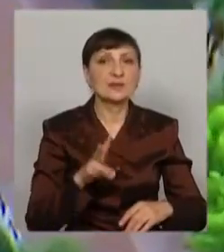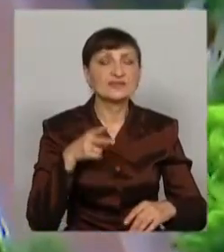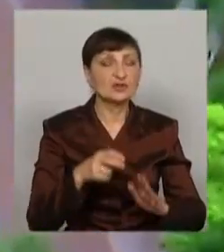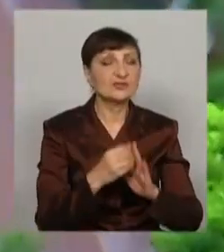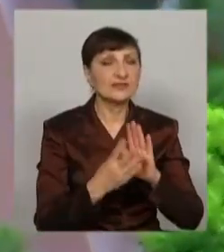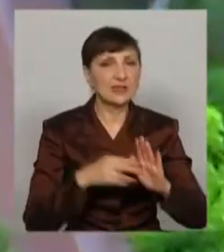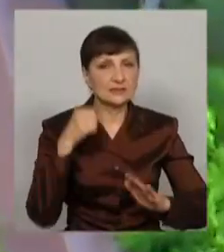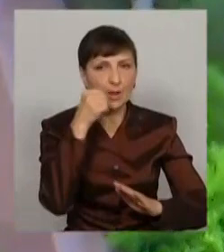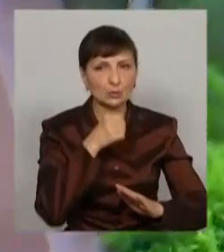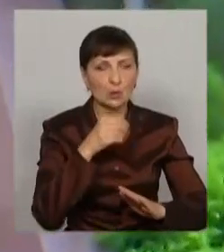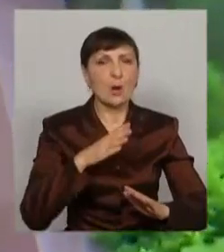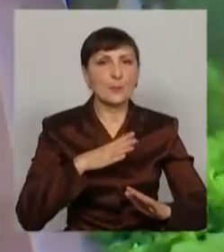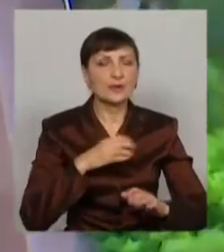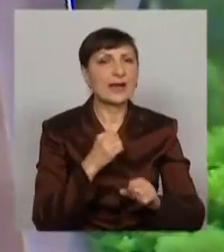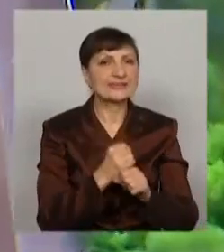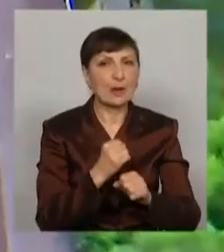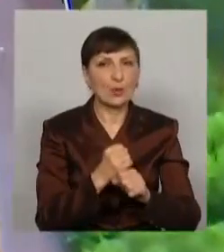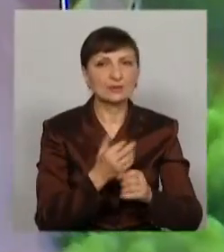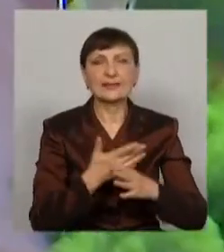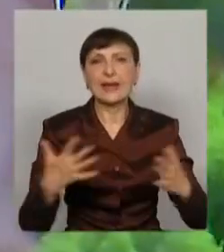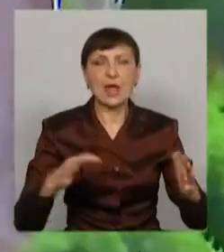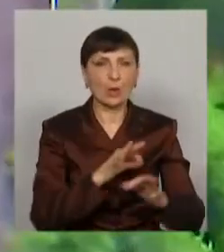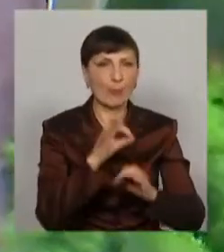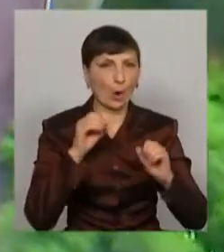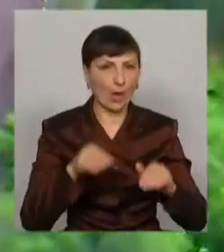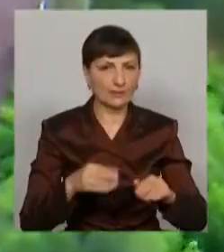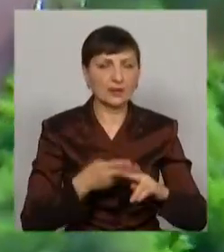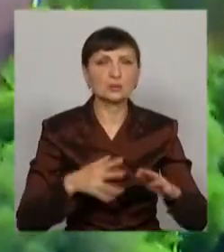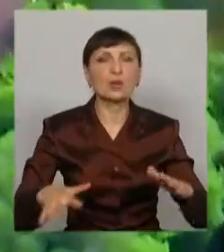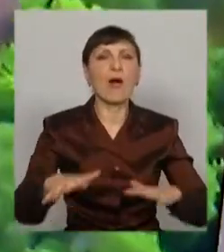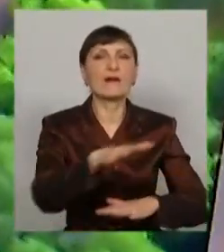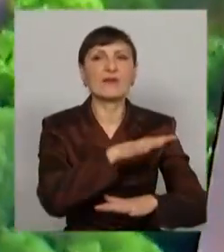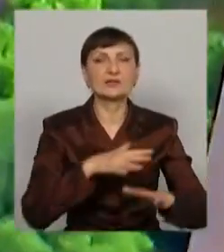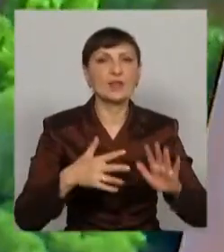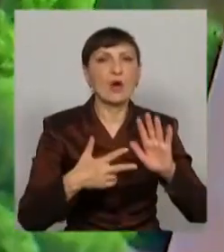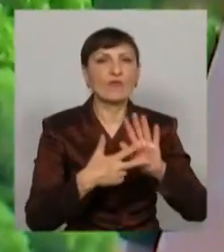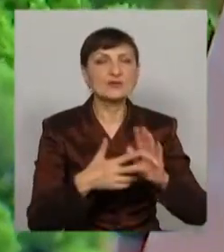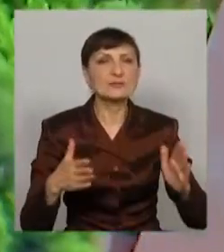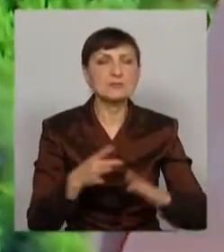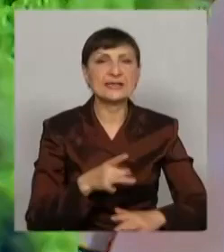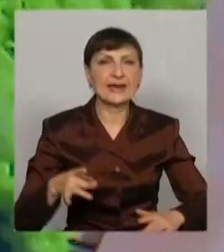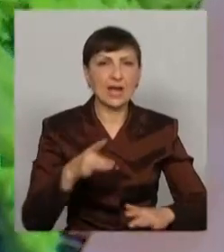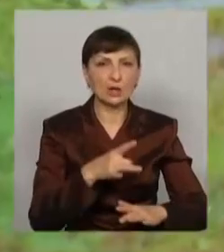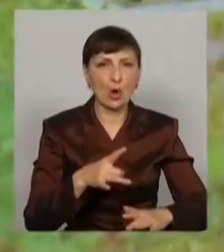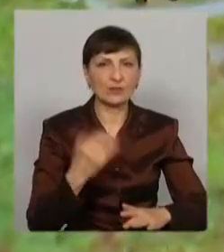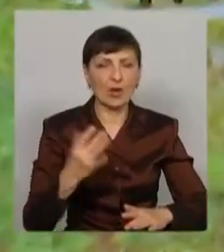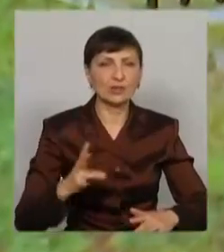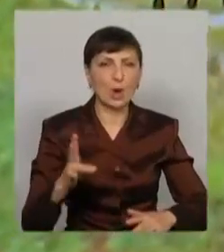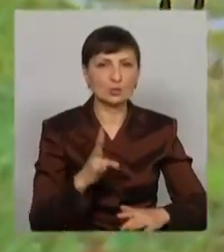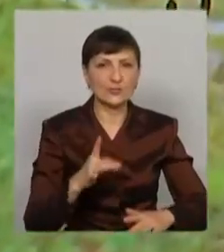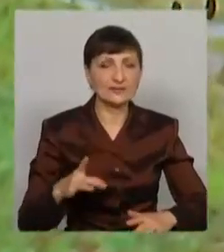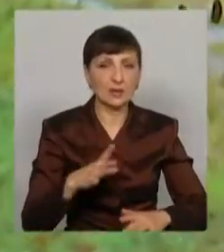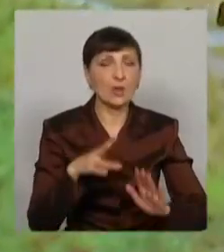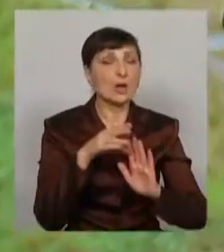2019 году был разработан ряд проектов, который охватывает 8 микрорайонов Наурызбайского района. В